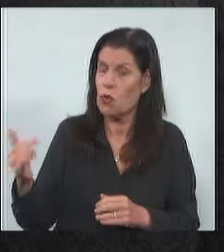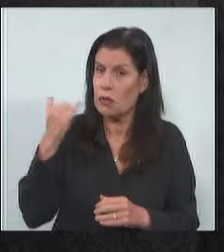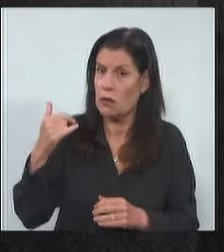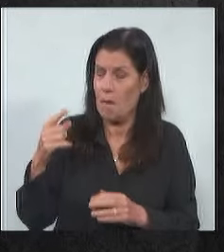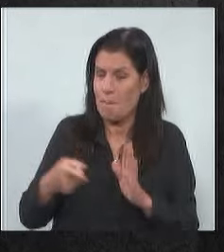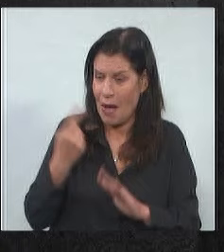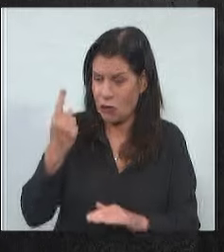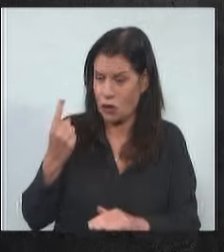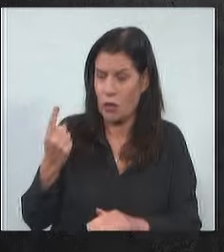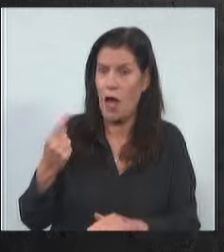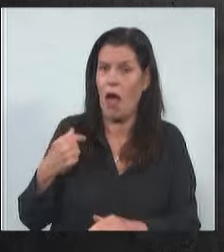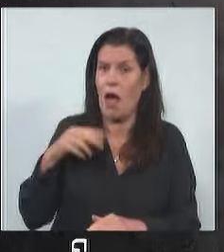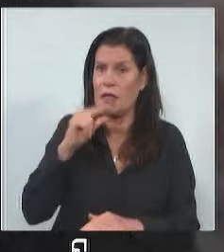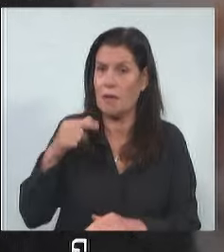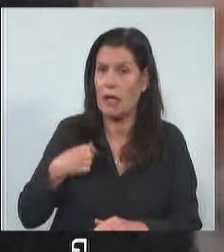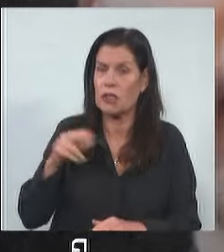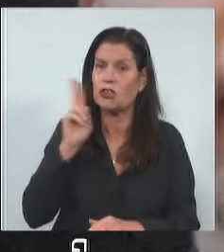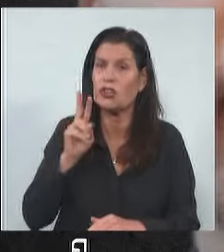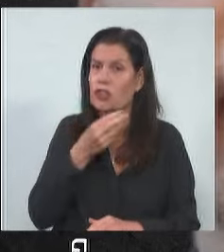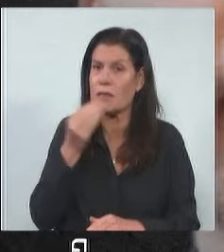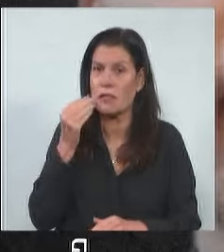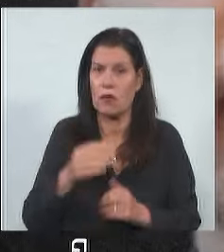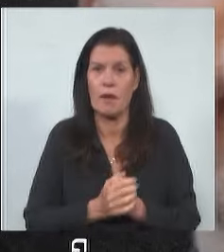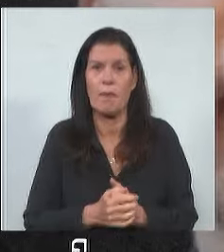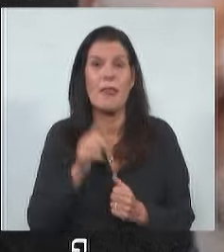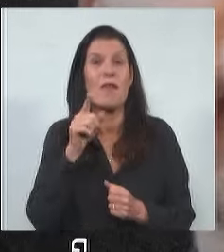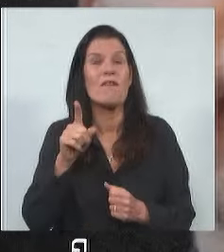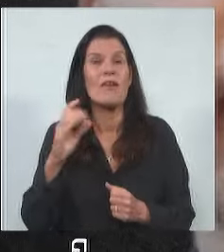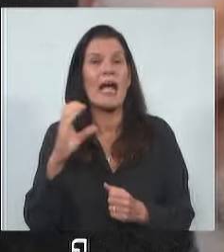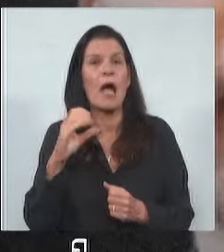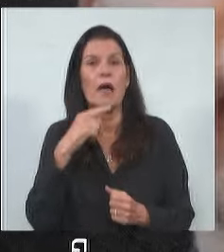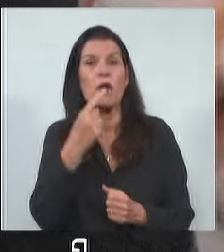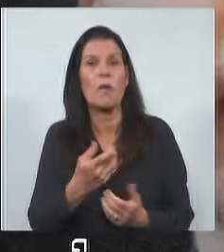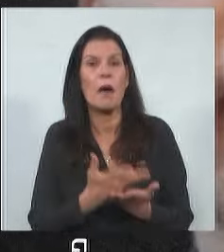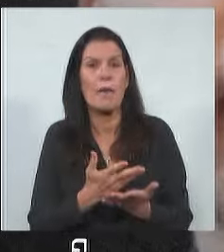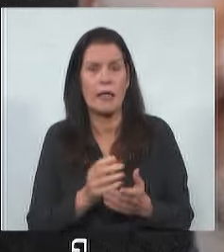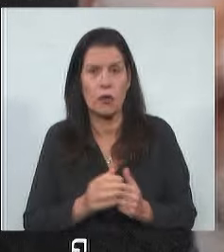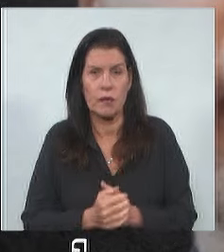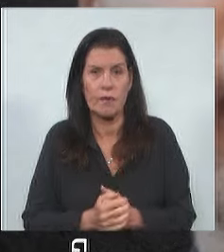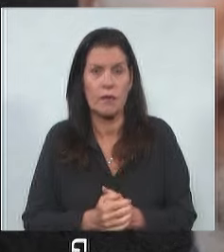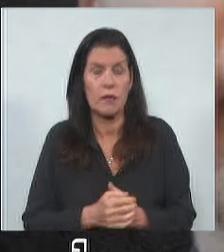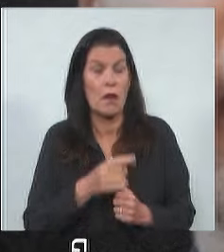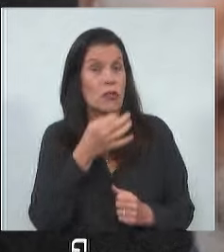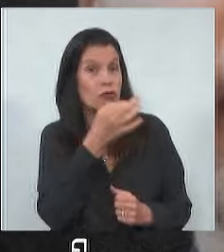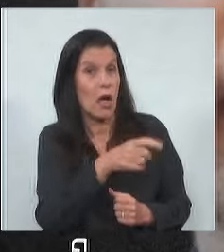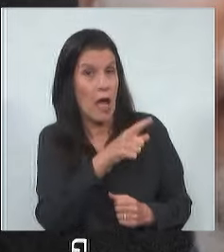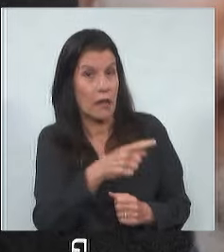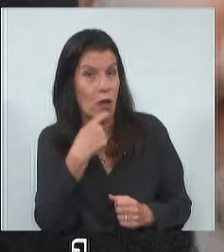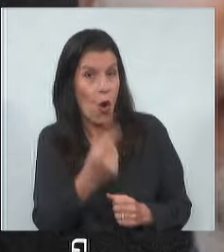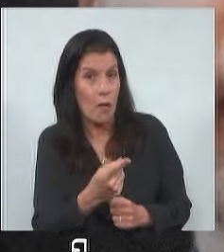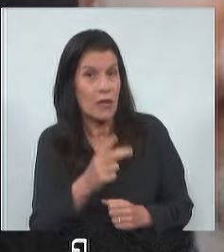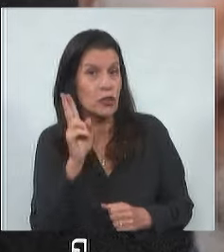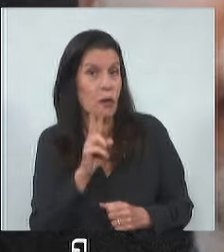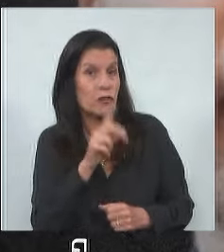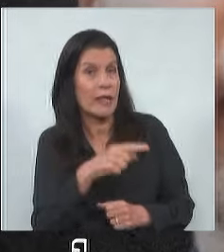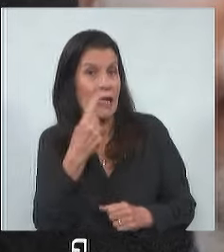שישי בצהריים. והנה מה שקוגן אומר בעדות. עוקר ממחש. אתה טוען שביום שישי שוחחת עם סגן הקבט ועם הדוקטור שוורץ